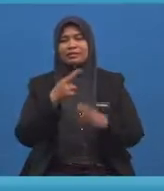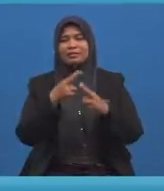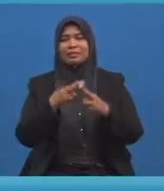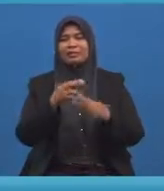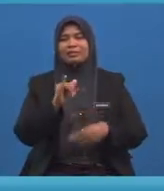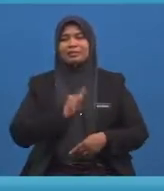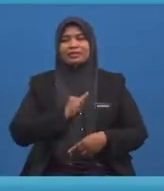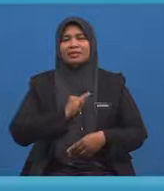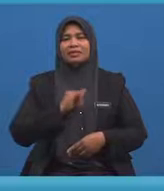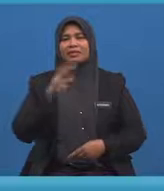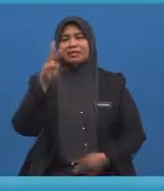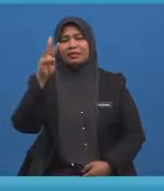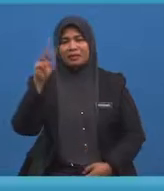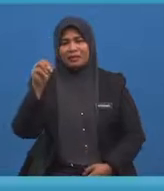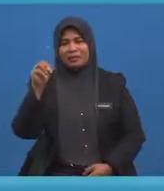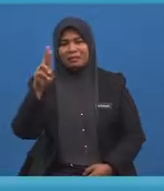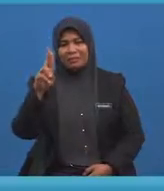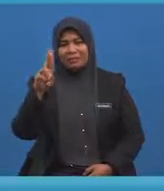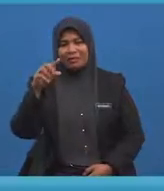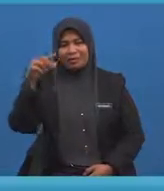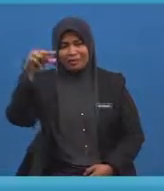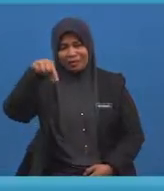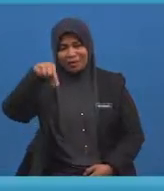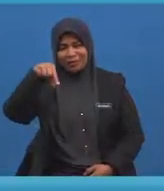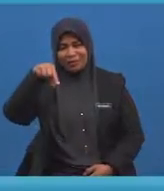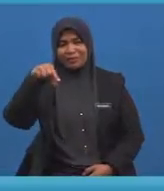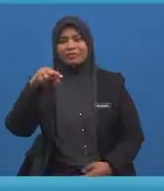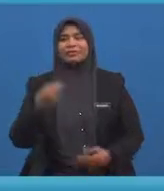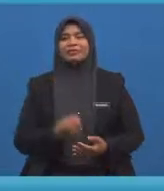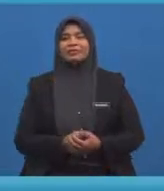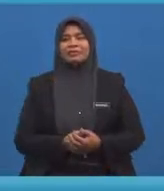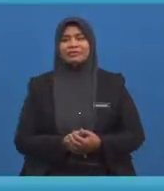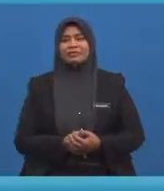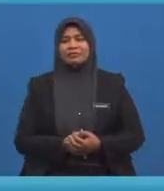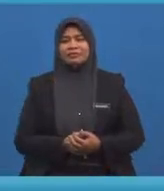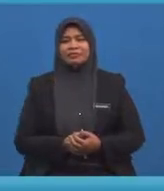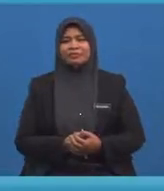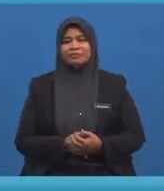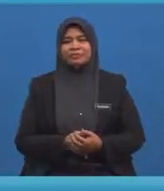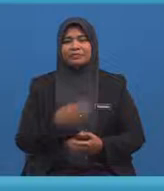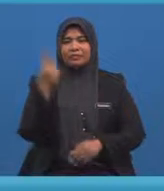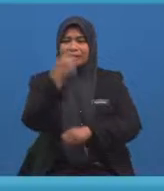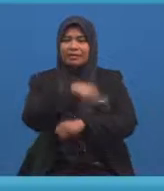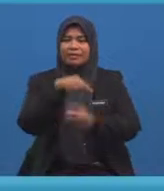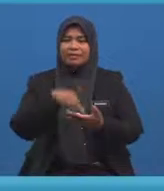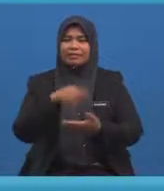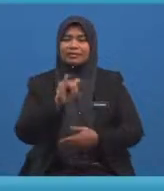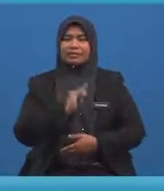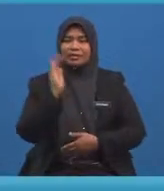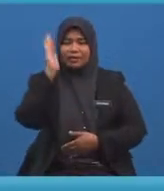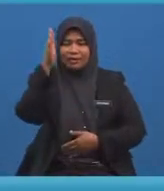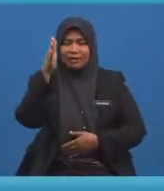saya Mr. Q daripada SK Kampung Lindungan dan hari ini saya